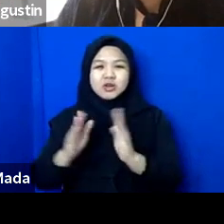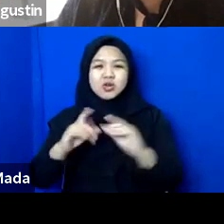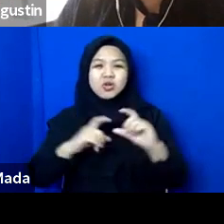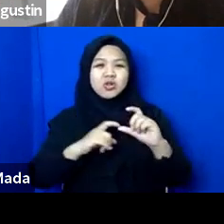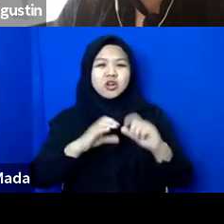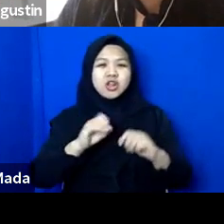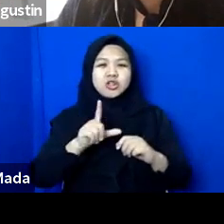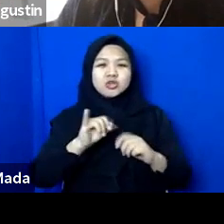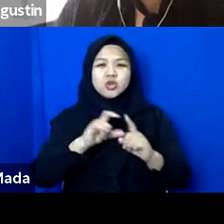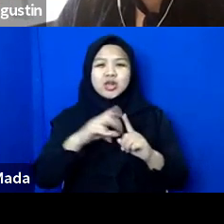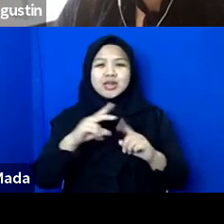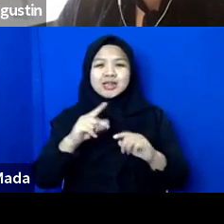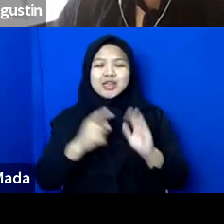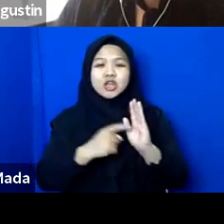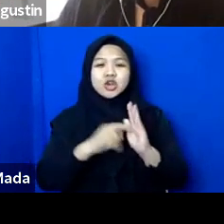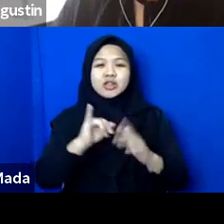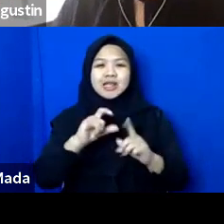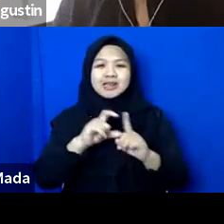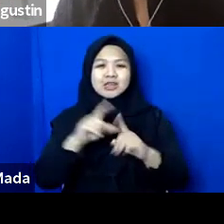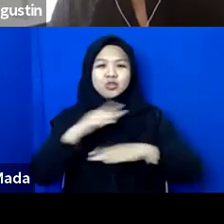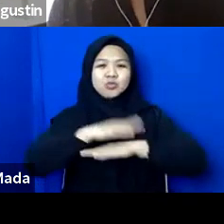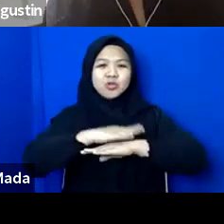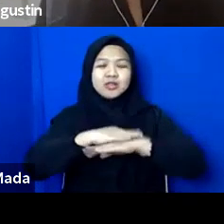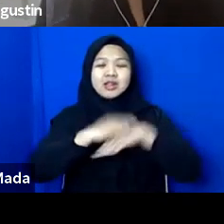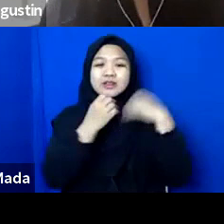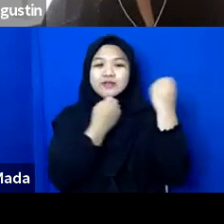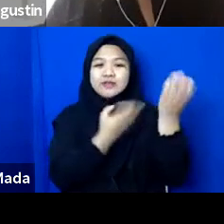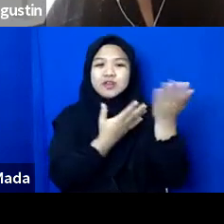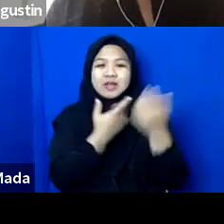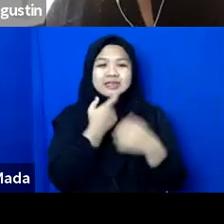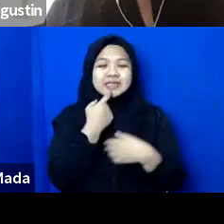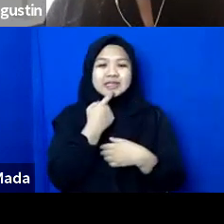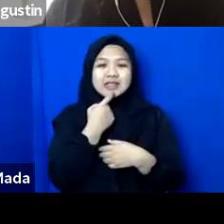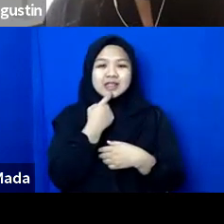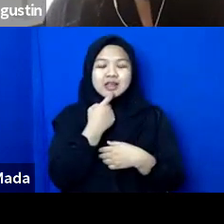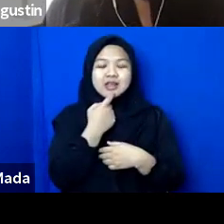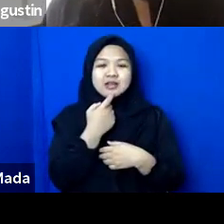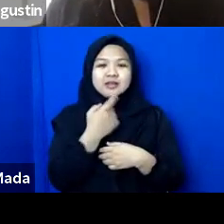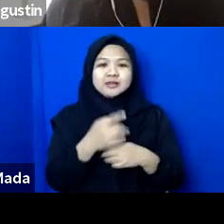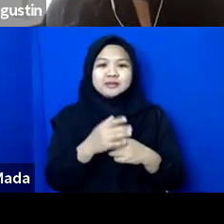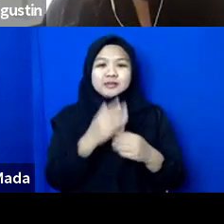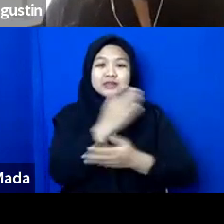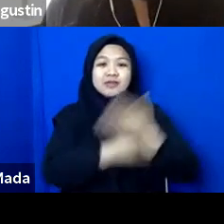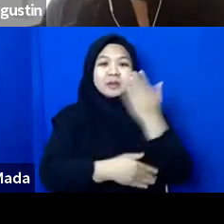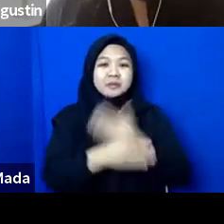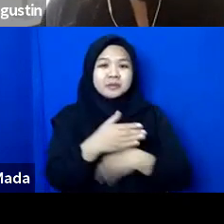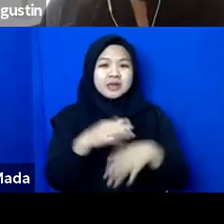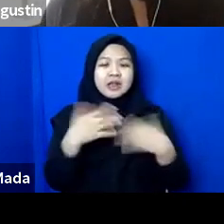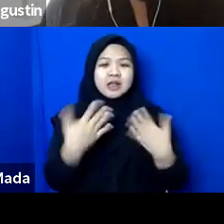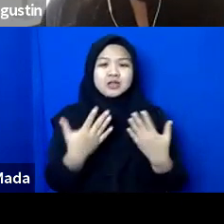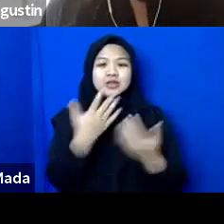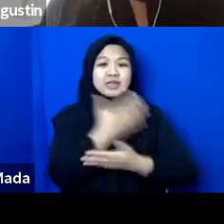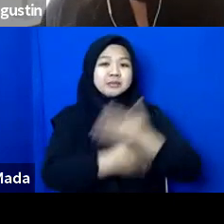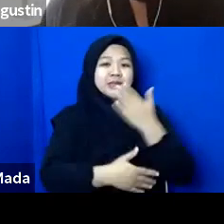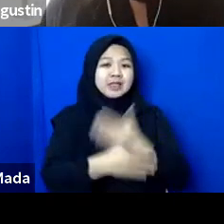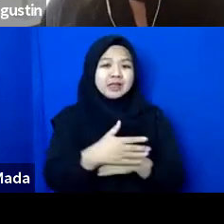r.id itu portalnya informasi akhir-akhir difabel atau penyandang